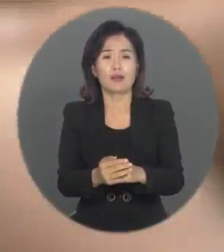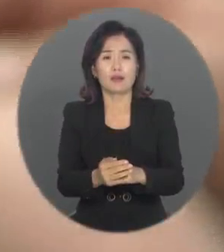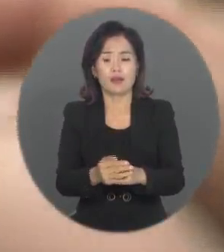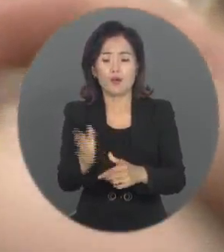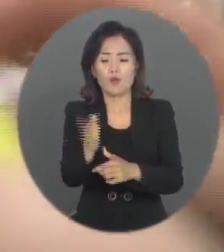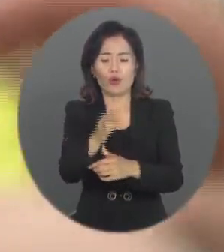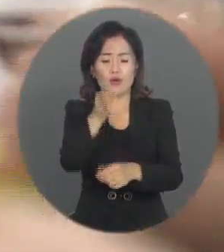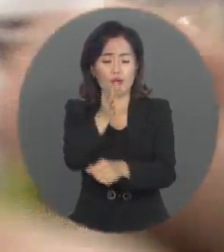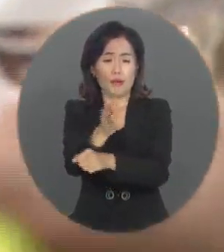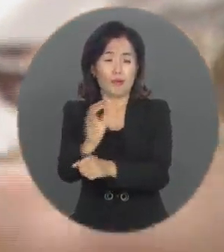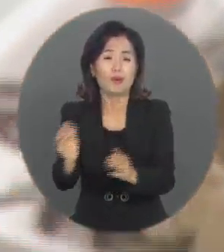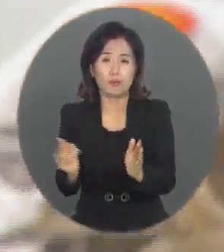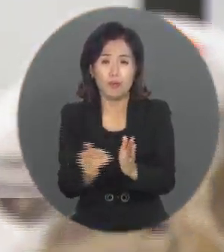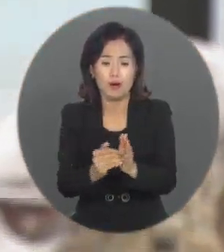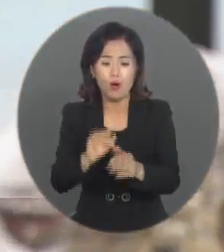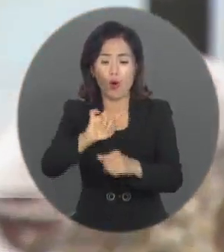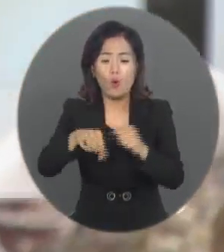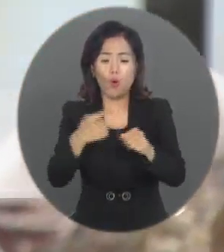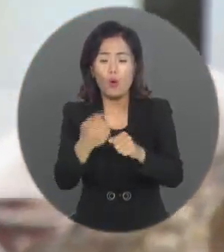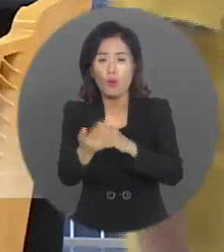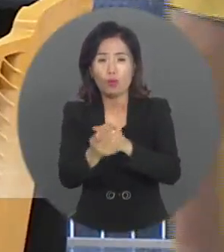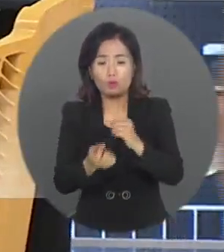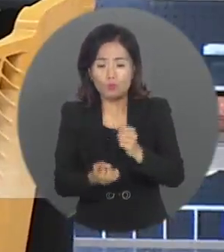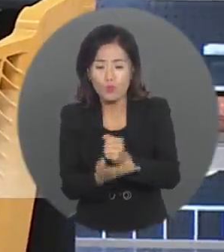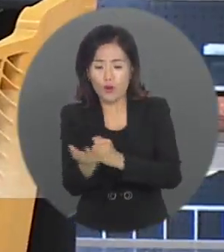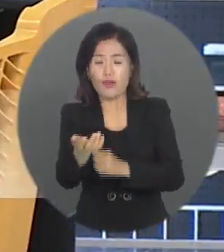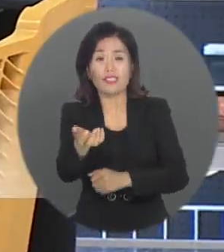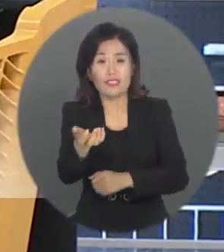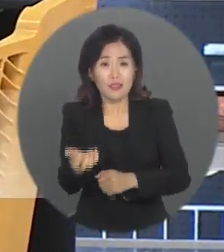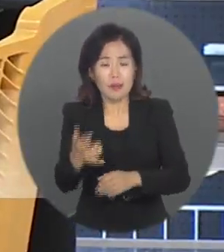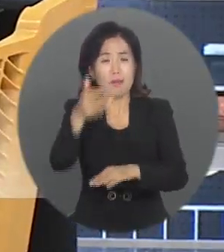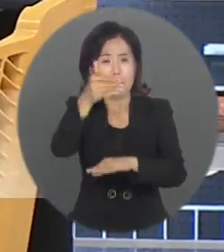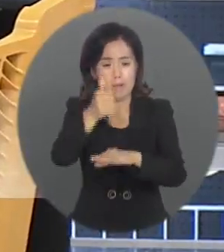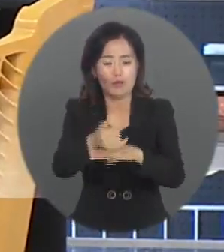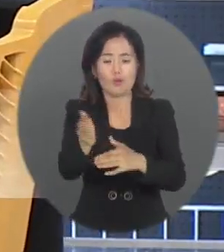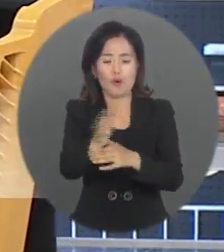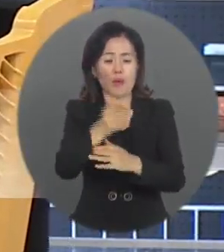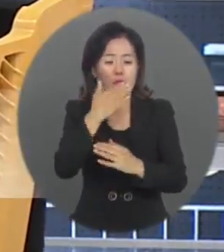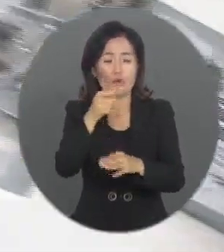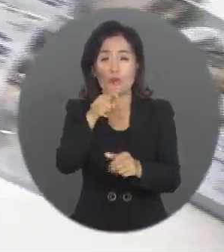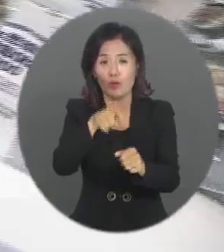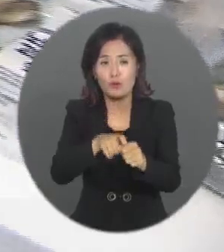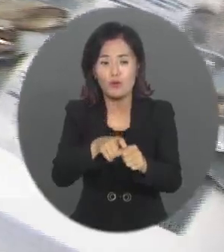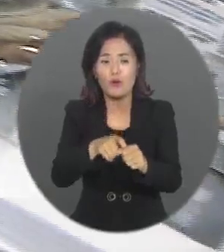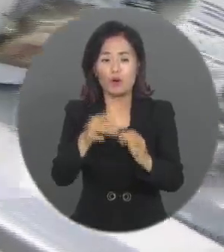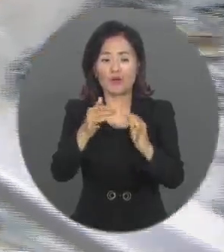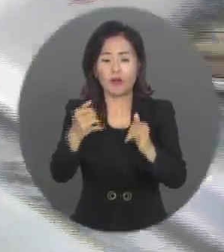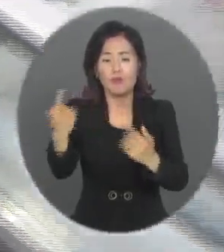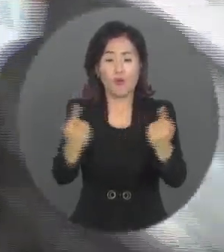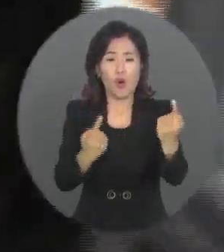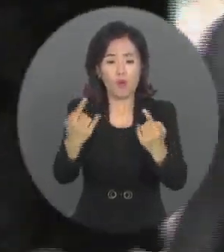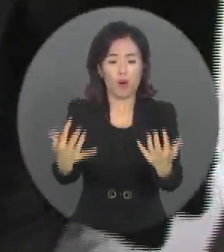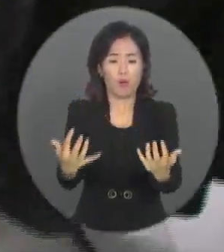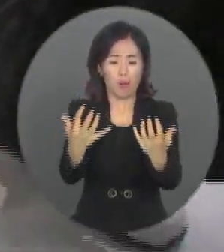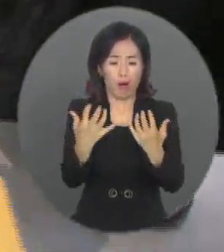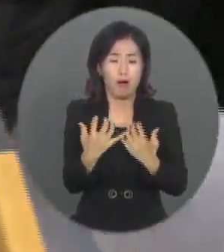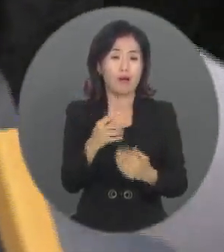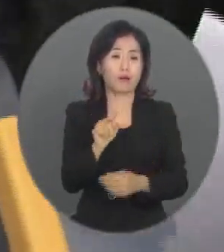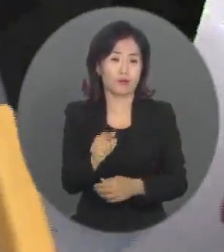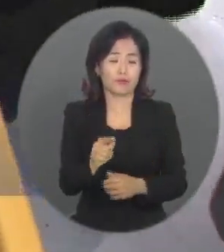있습니다. 오염수가 본격적으로 퍼지기 전에 마지막으로 수산물을 먹으려 소비자들의 발길이 끊이지 않고